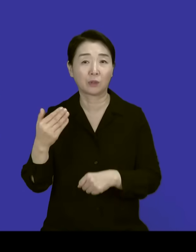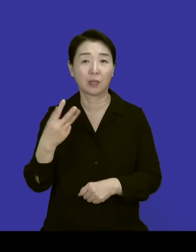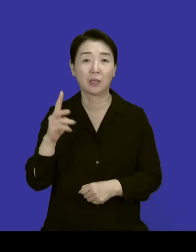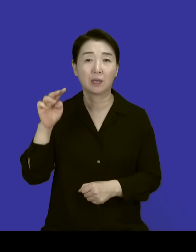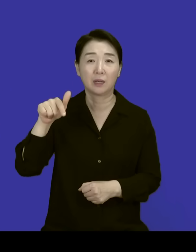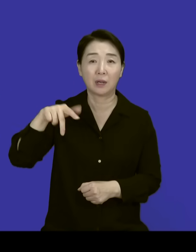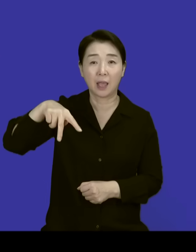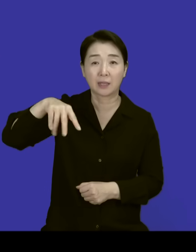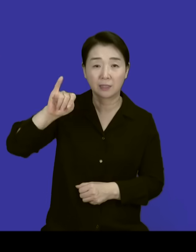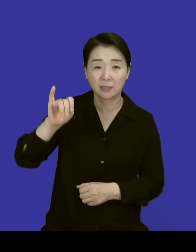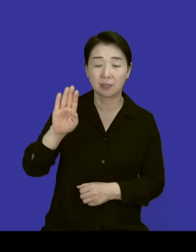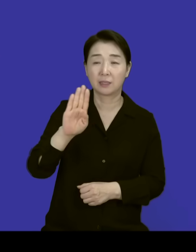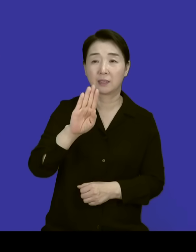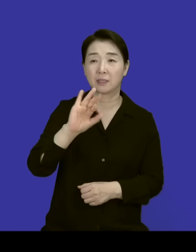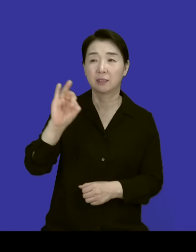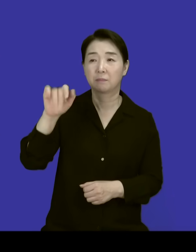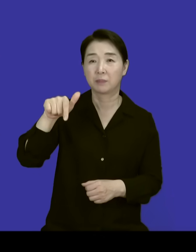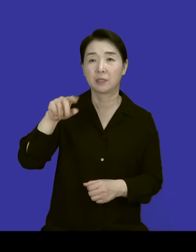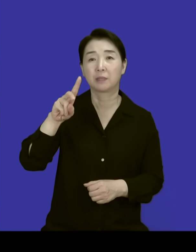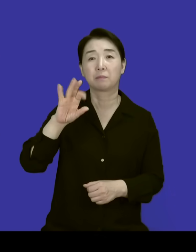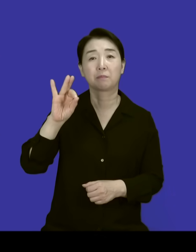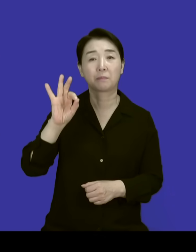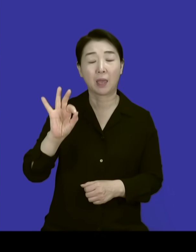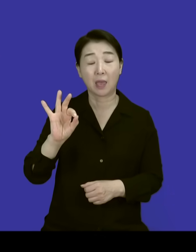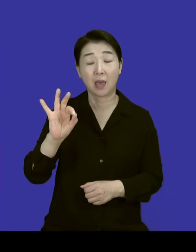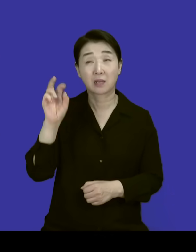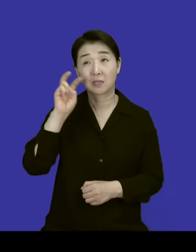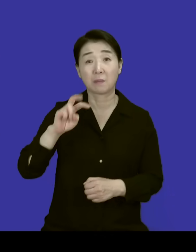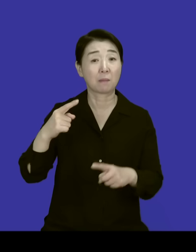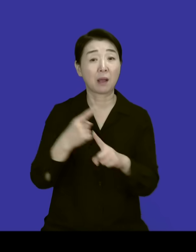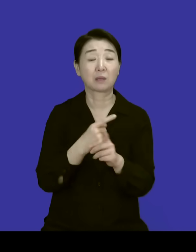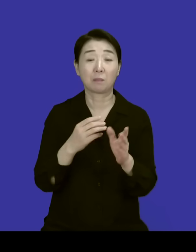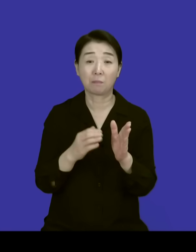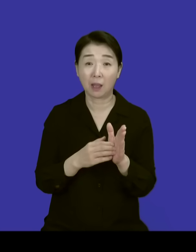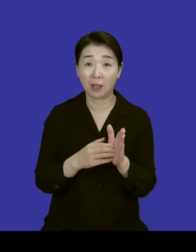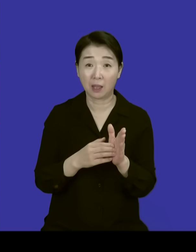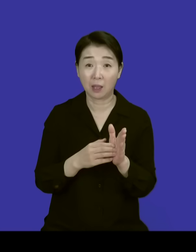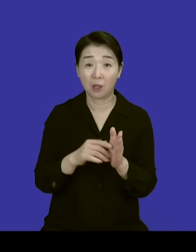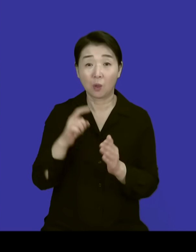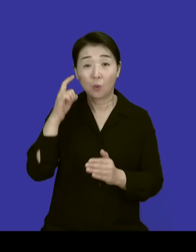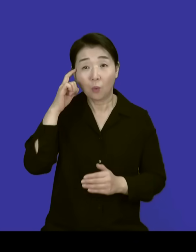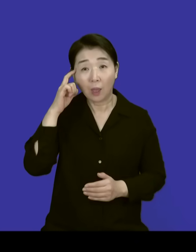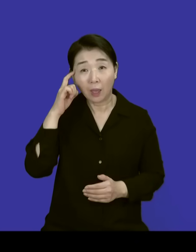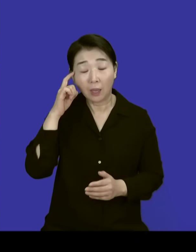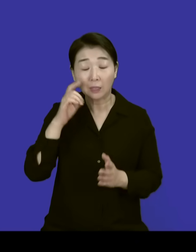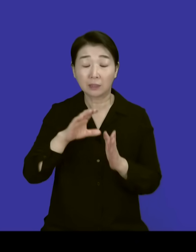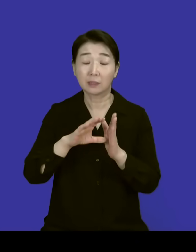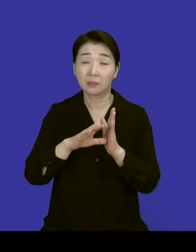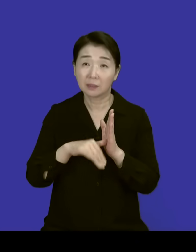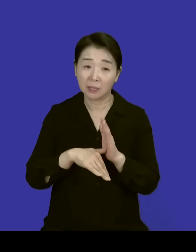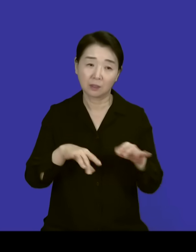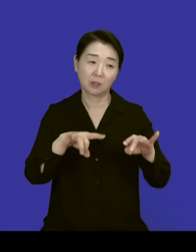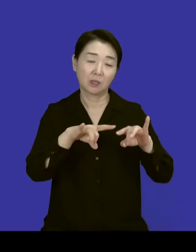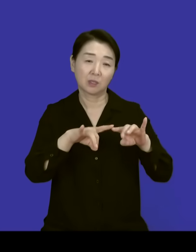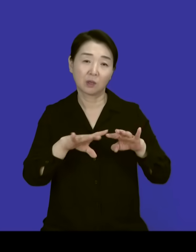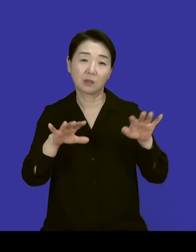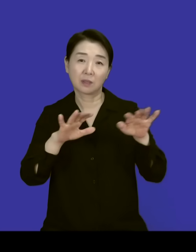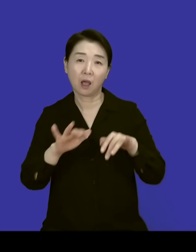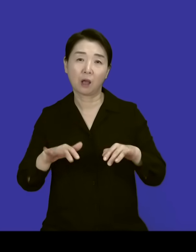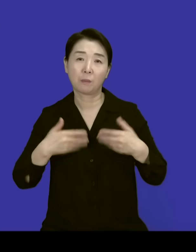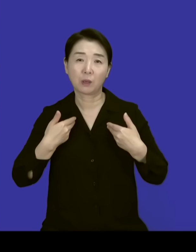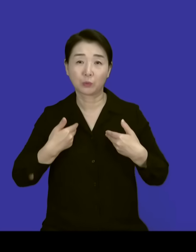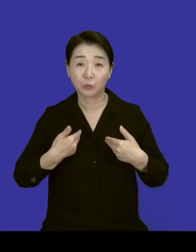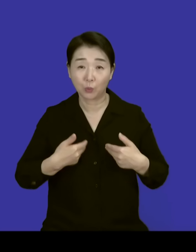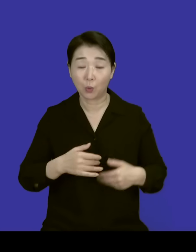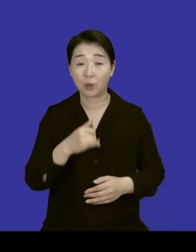빅뱅 나오면서 음악 색깔이 확 바뀌면서 바뀌었죠. 빅뱅도 갑자기 그때 시부야 K라는 네. 굉장히 그 서정적인 일렉트로닉을 하면서 네. 회사